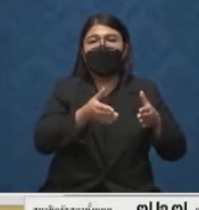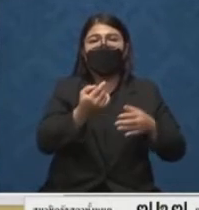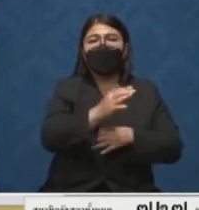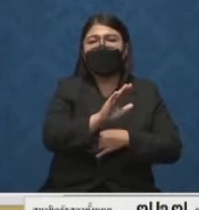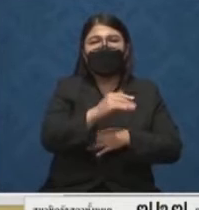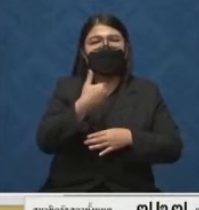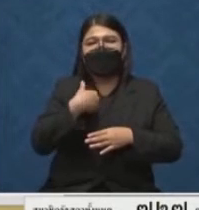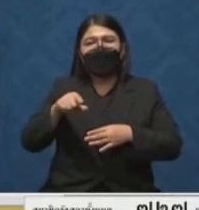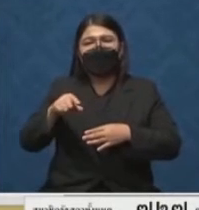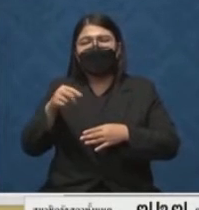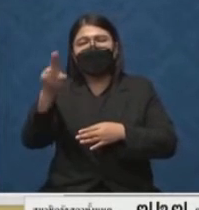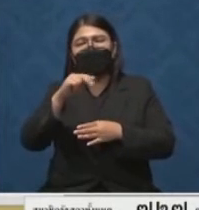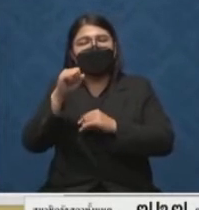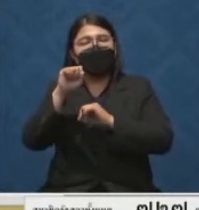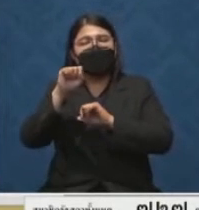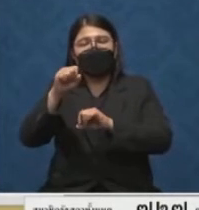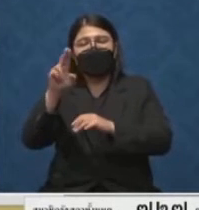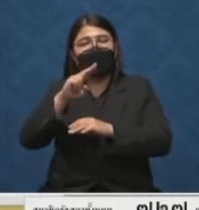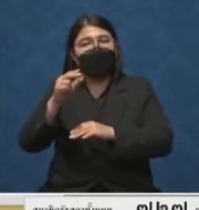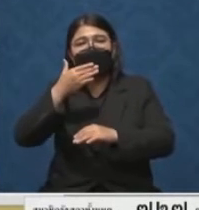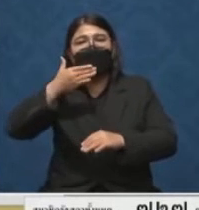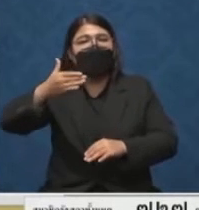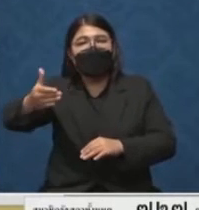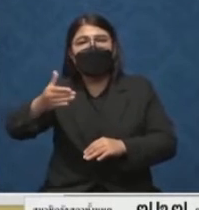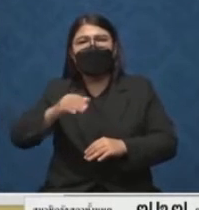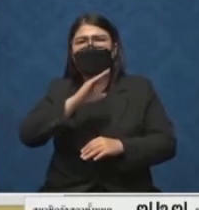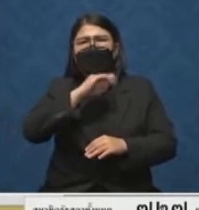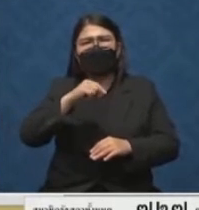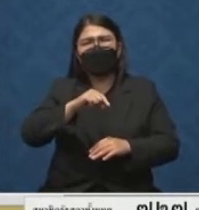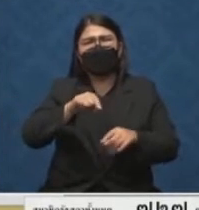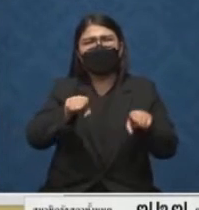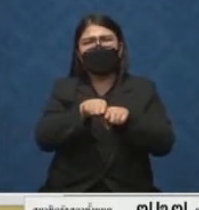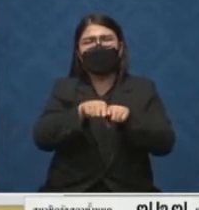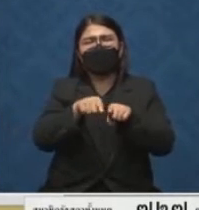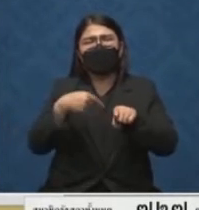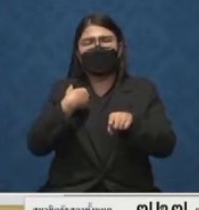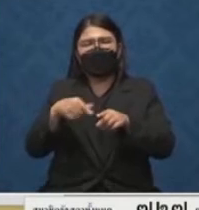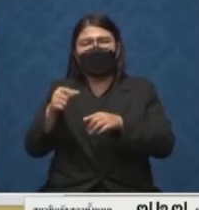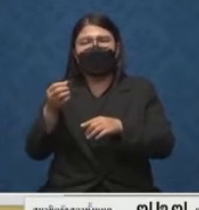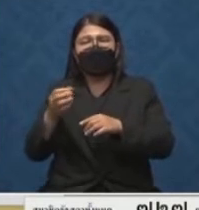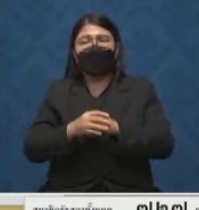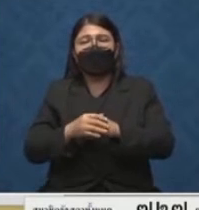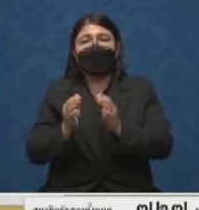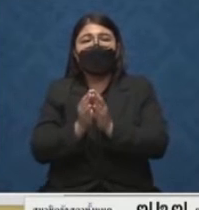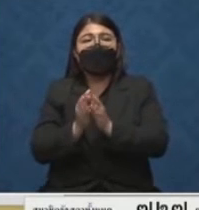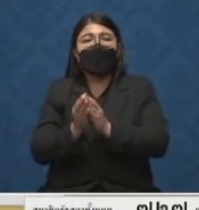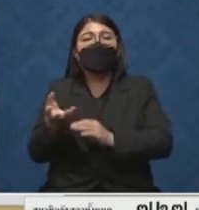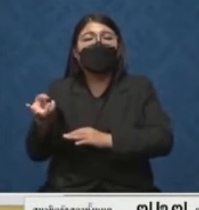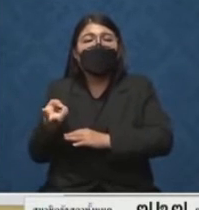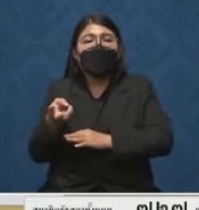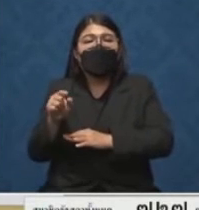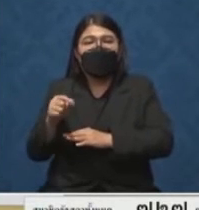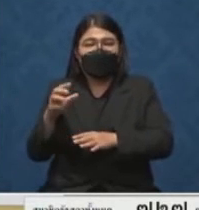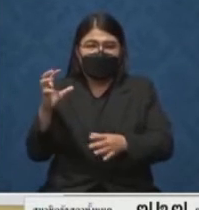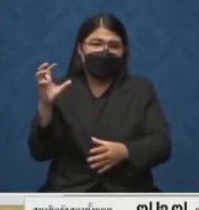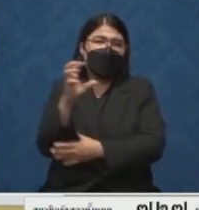ธาวอนไว้แบบนี้ไม่ได้มัจะเป็นการใช้เสียงข้างน้อยจำนวนน้อยเอาไปบงคับเสียงข้าง